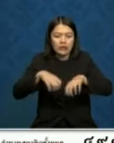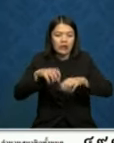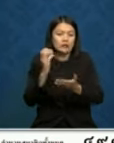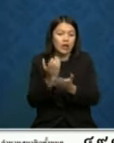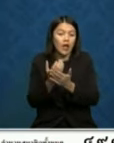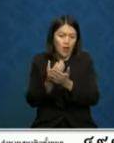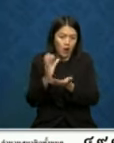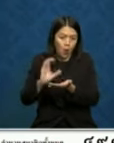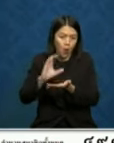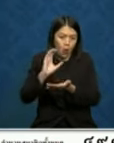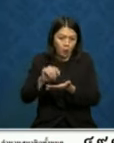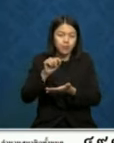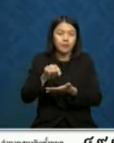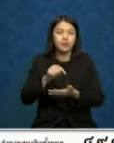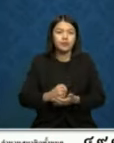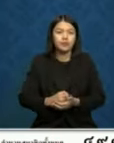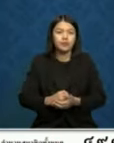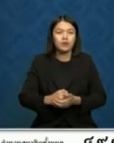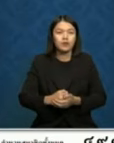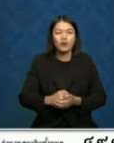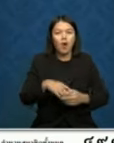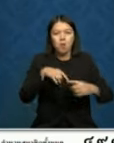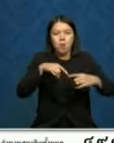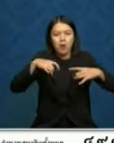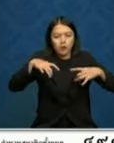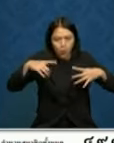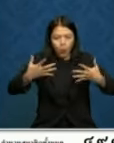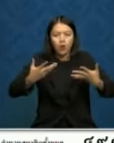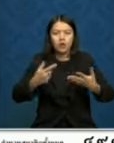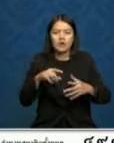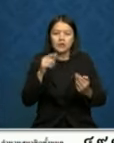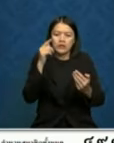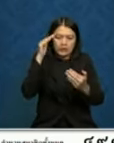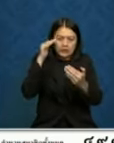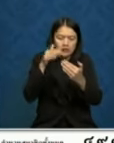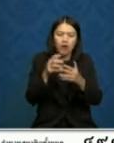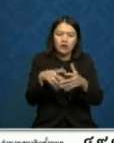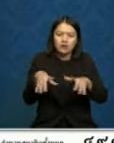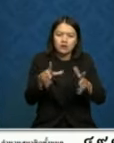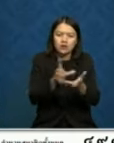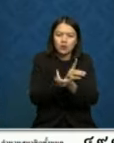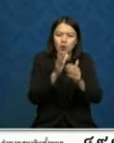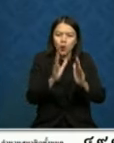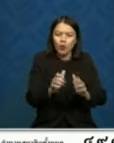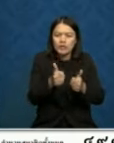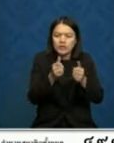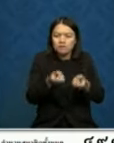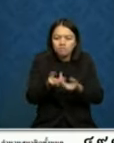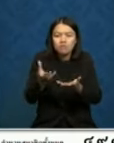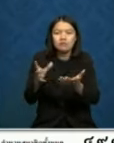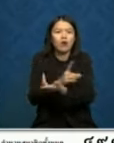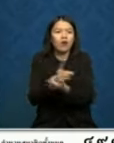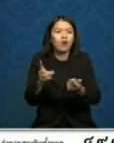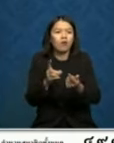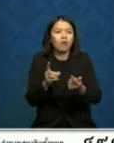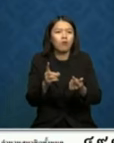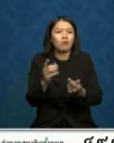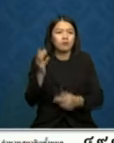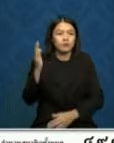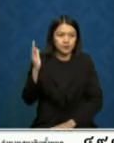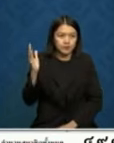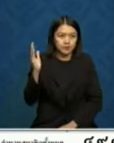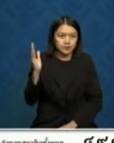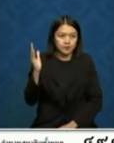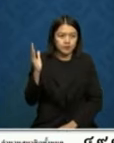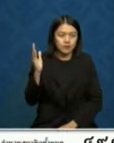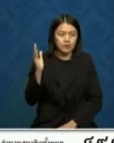บประมาณในส่วนนี้นะคะที่ไม่ตอบโจทย์ค่ะต่อพันธกิจในการคืนคนสู่สังคมของกระทรวงยุติธรรมนะคะตามสไลด์ด้านบนเลยค่ะ